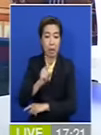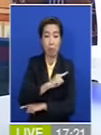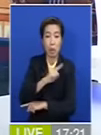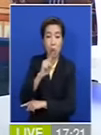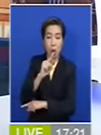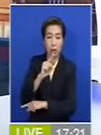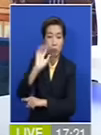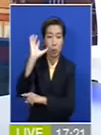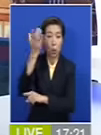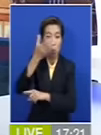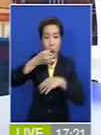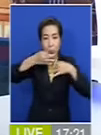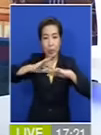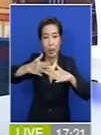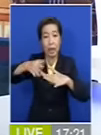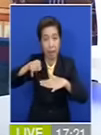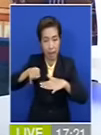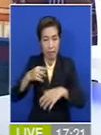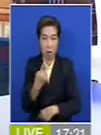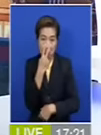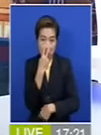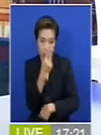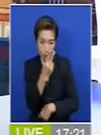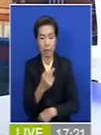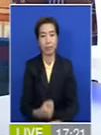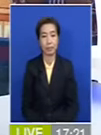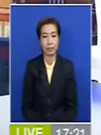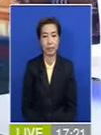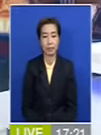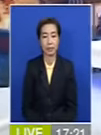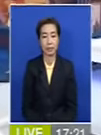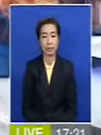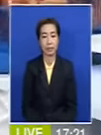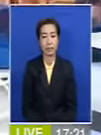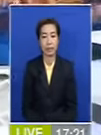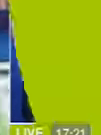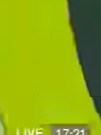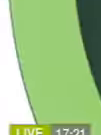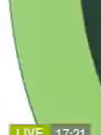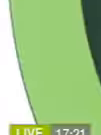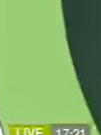โลกนะครับคุณอนุรักษ์เพ็ญสวัสดิ์พาไปขยายความเกี่ยวกับเรื่องนี้ครับ